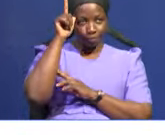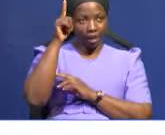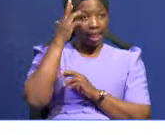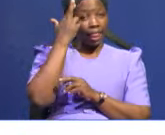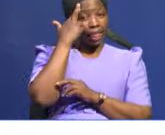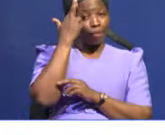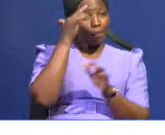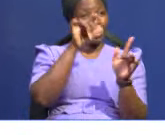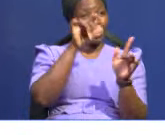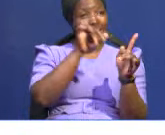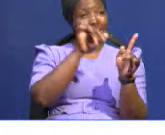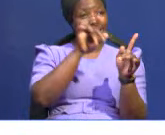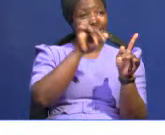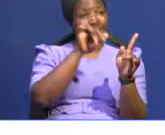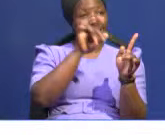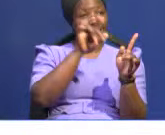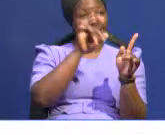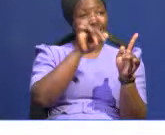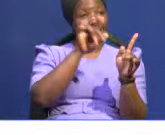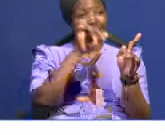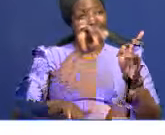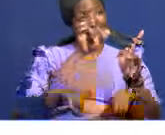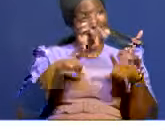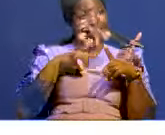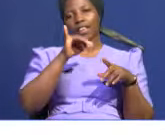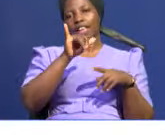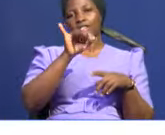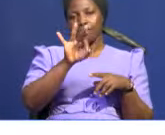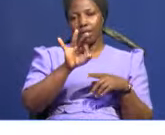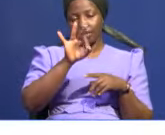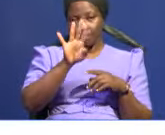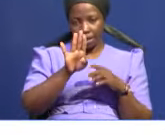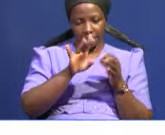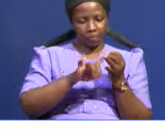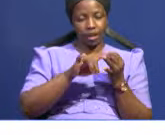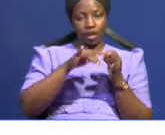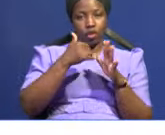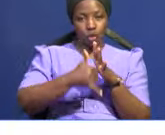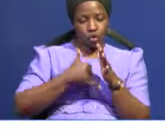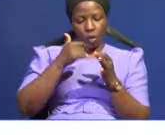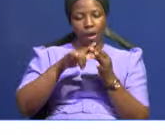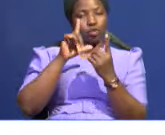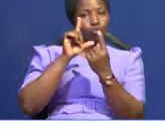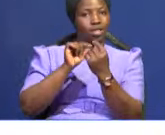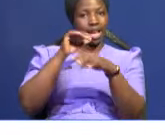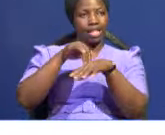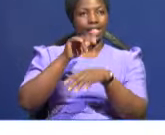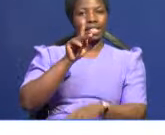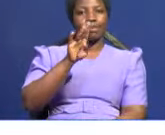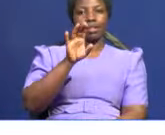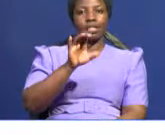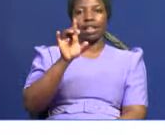Kumbuka vile vile mtazamaji unaweza kutupata na Twitter at KBC Channel 1 na kwenye tovuti yetu